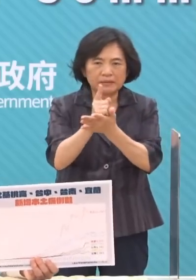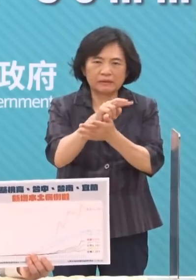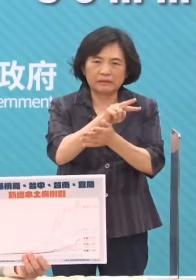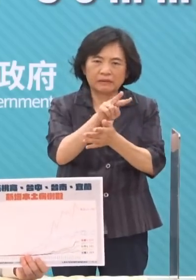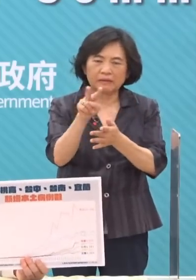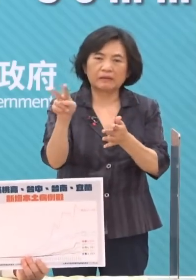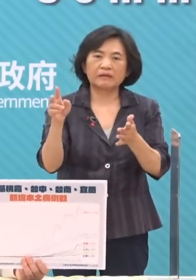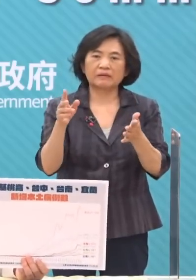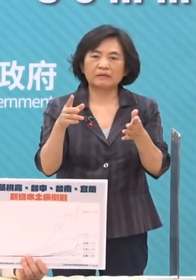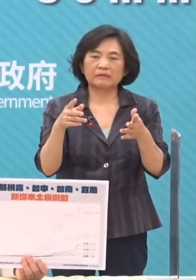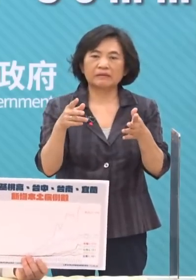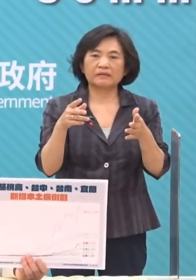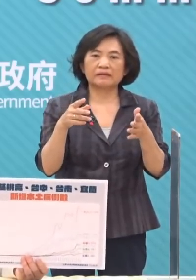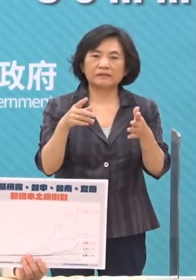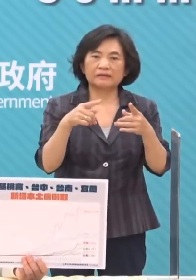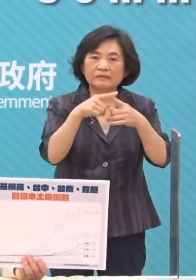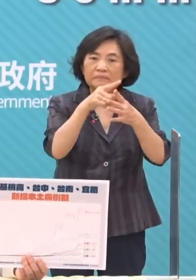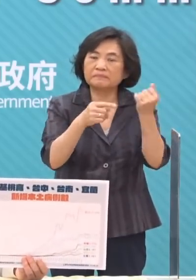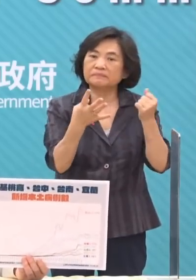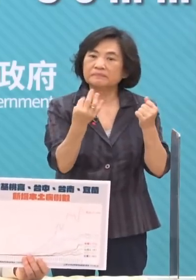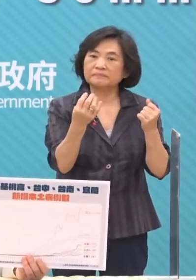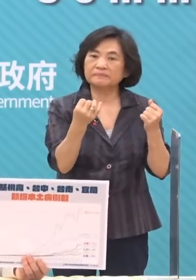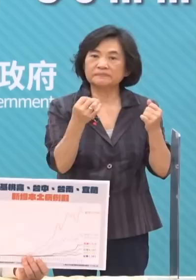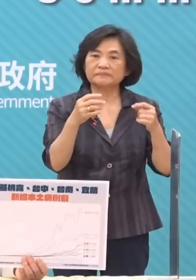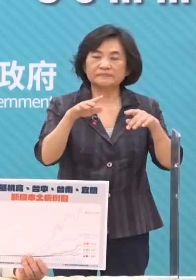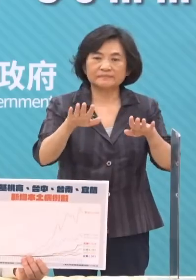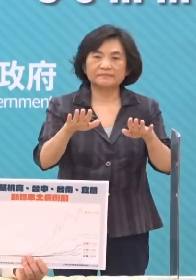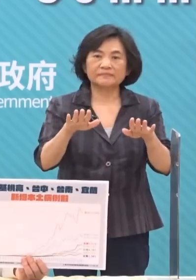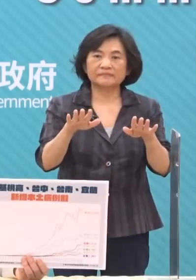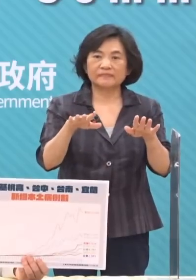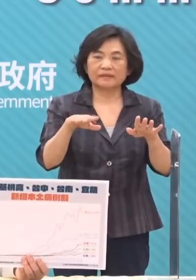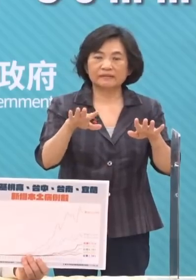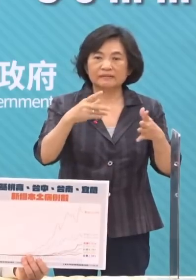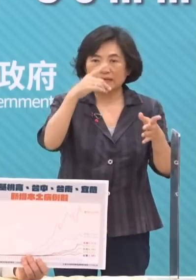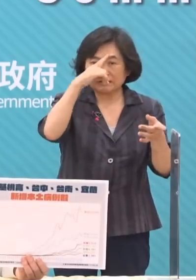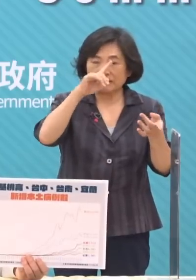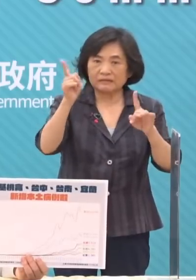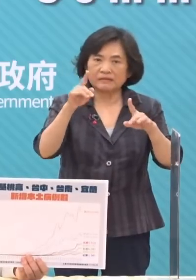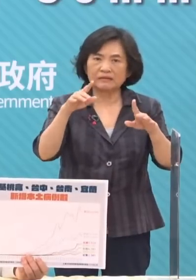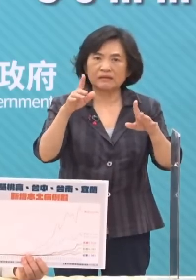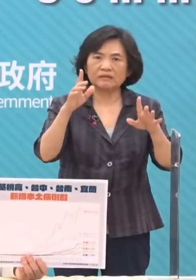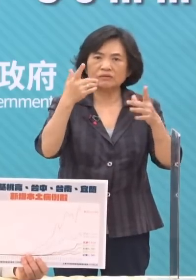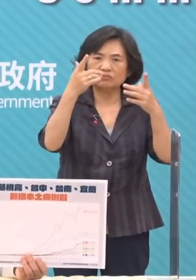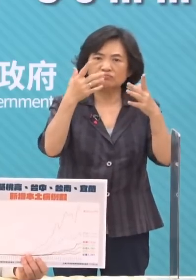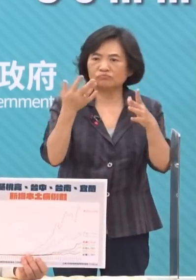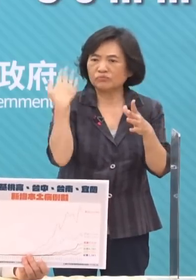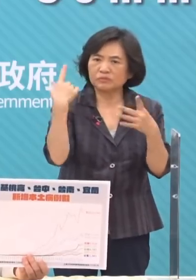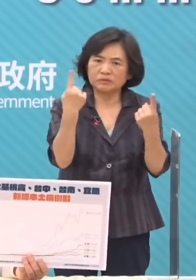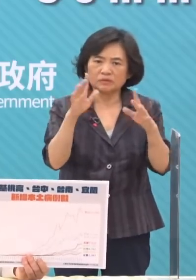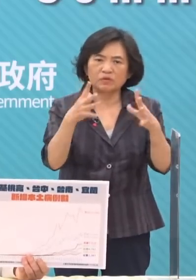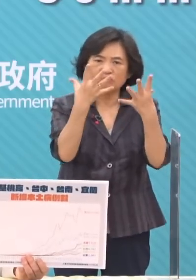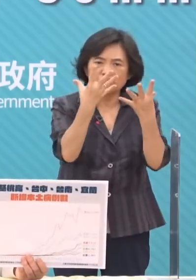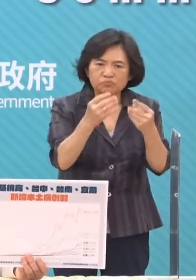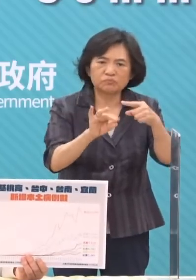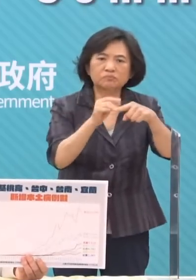个出入站的那个人数，现在已经降到50%的，所以很明显，你知